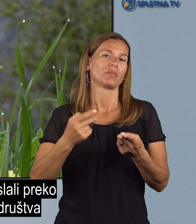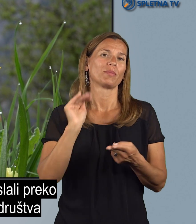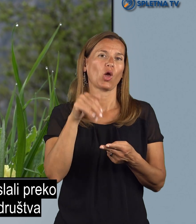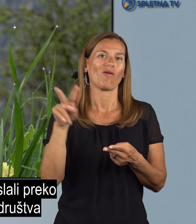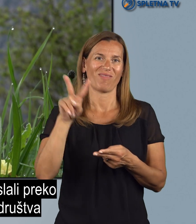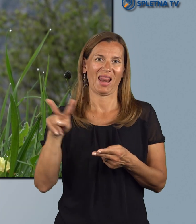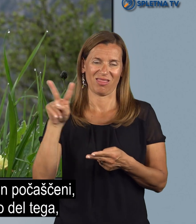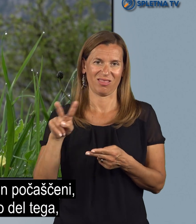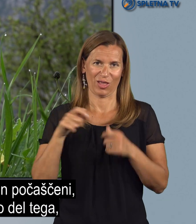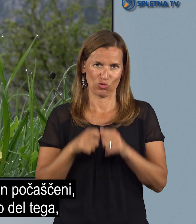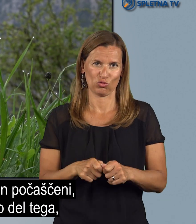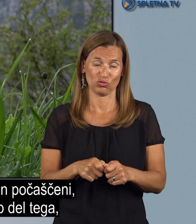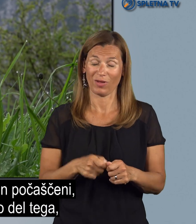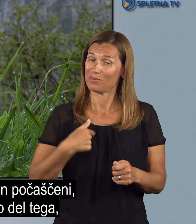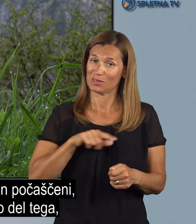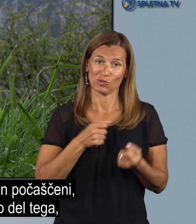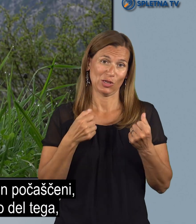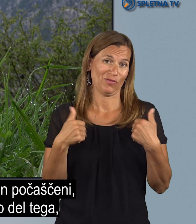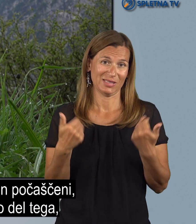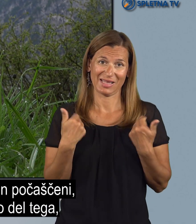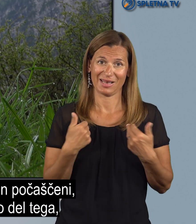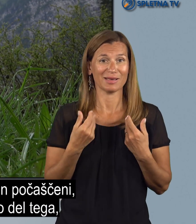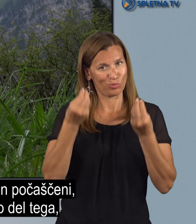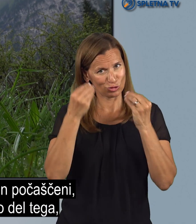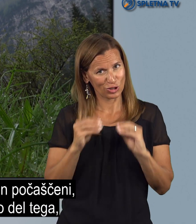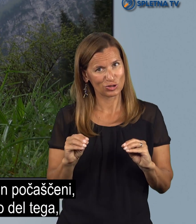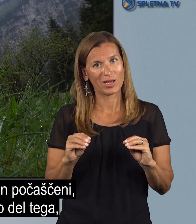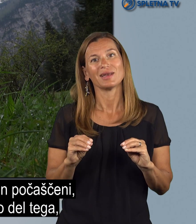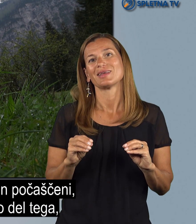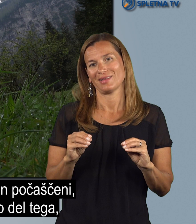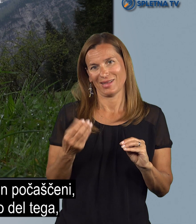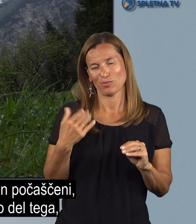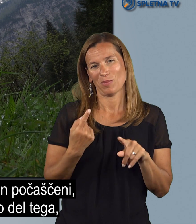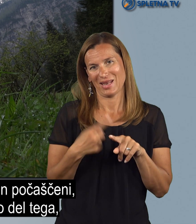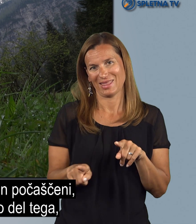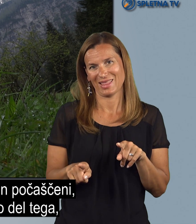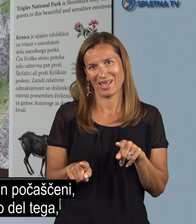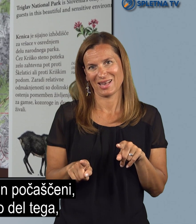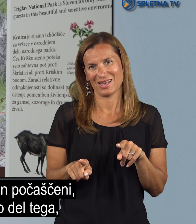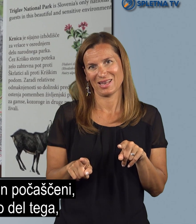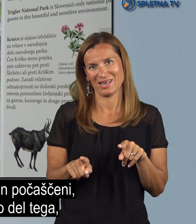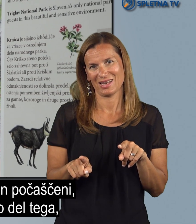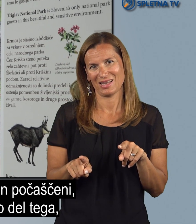Velenjskega društva in smo zelo veseli in počaščeni, da smo lahko bili del